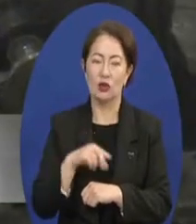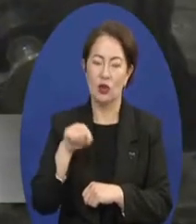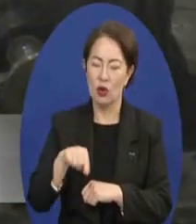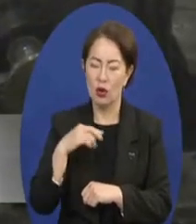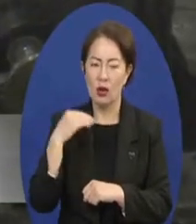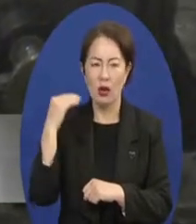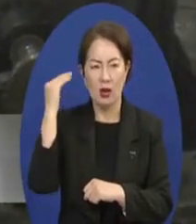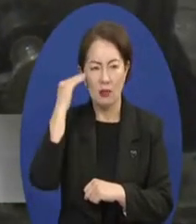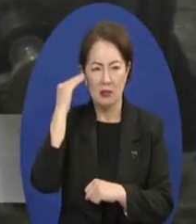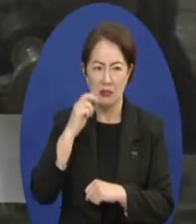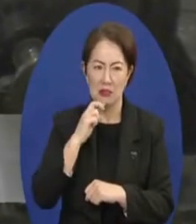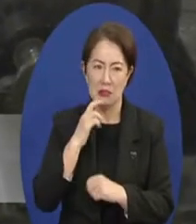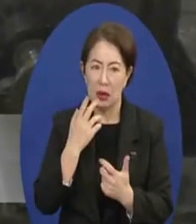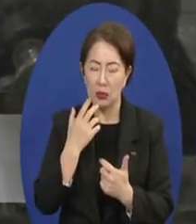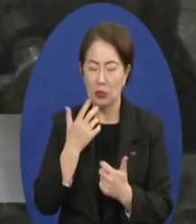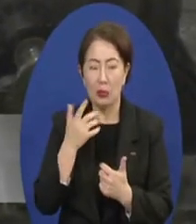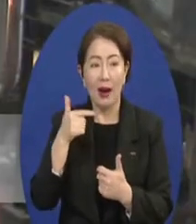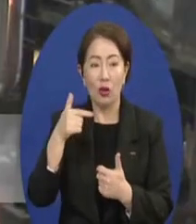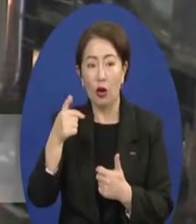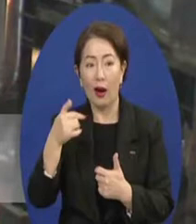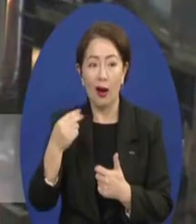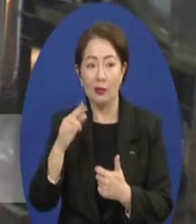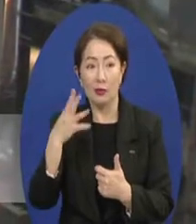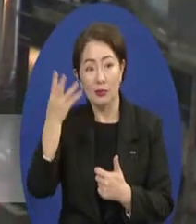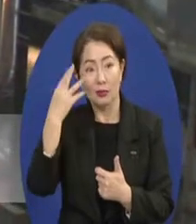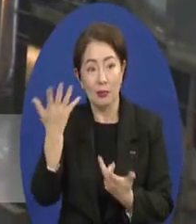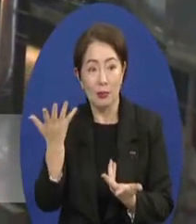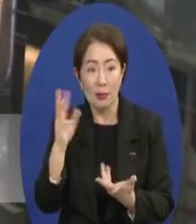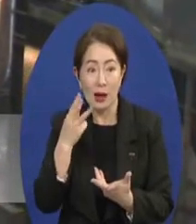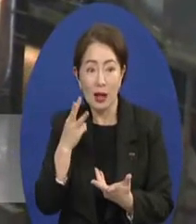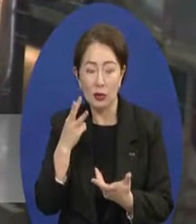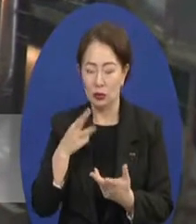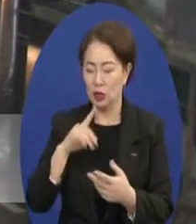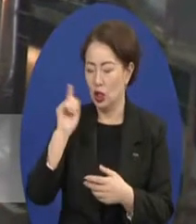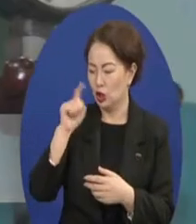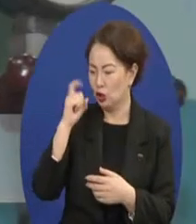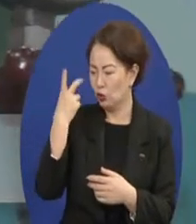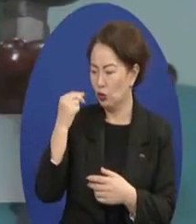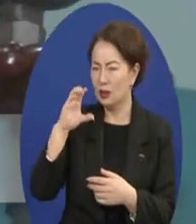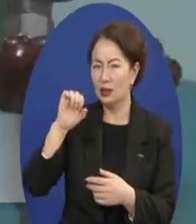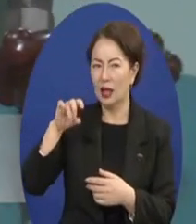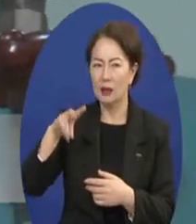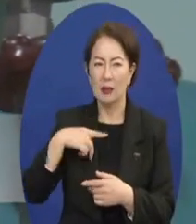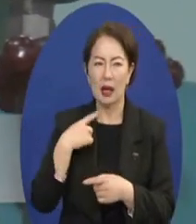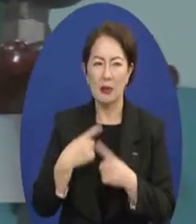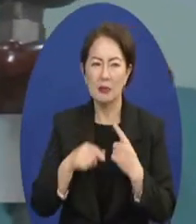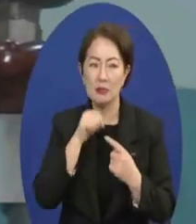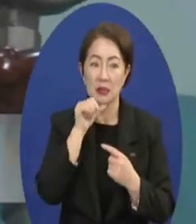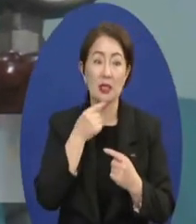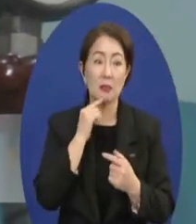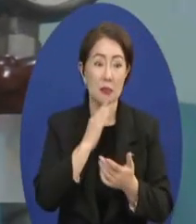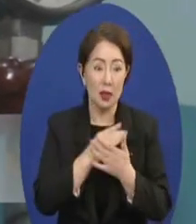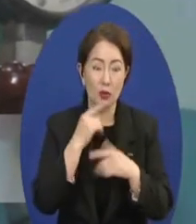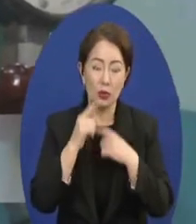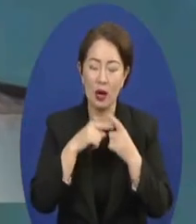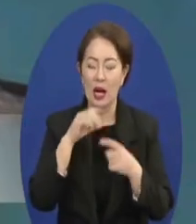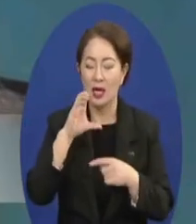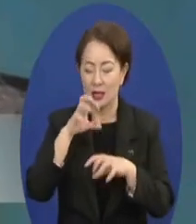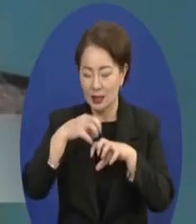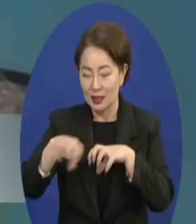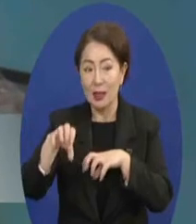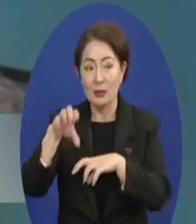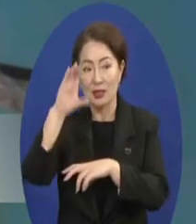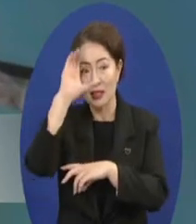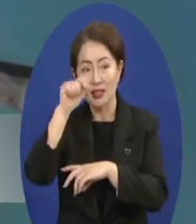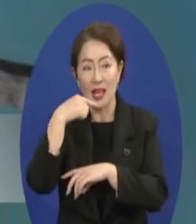баталгаагүй. Өөрөөр хэлбэл өвлийн эд оргил ачааллын үеэр эрчим хүчний салбар амаргүй байна гэдгийг салбарын сайд ярьсан. 3 дугаар цахилгаан